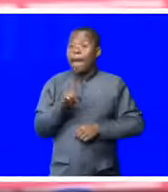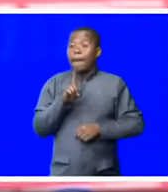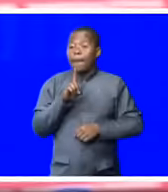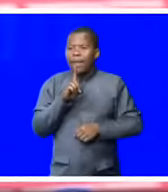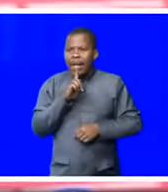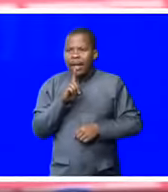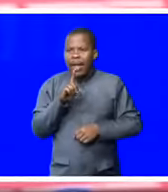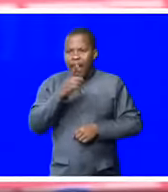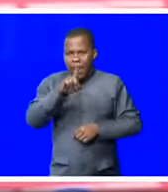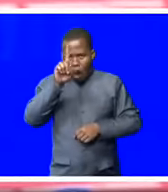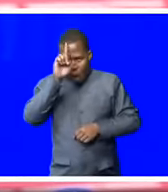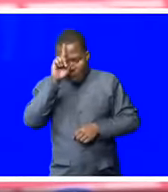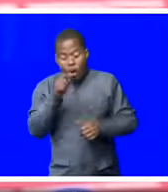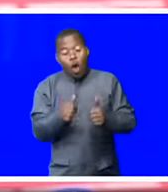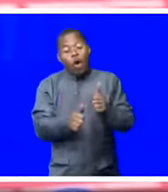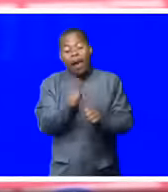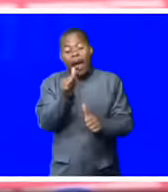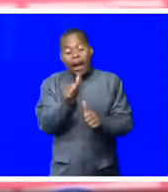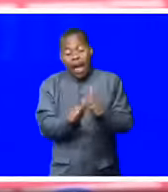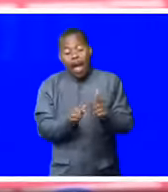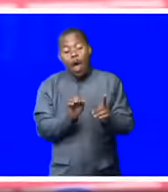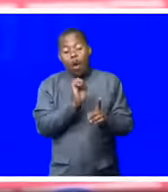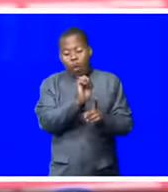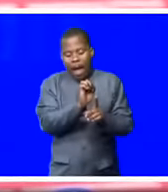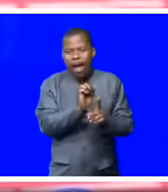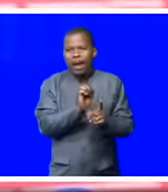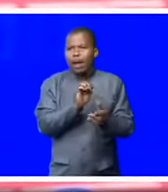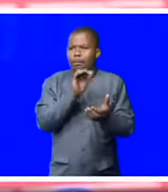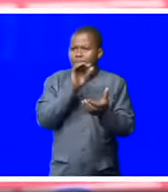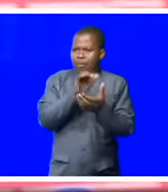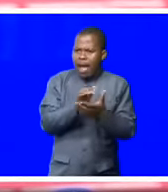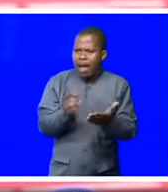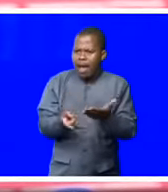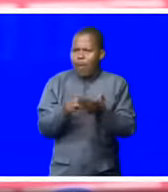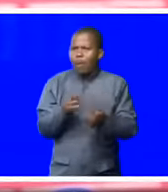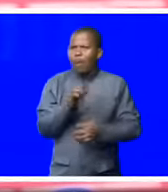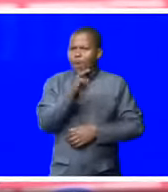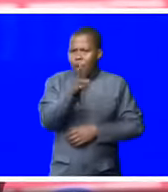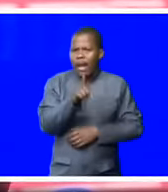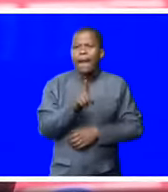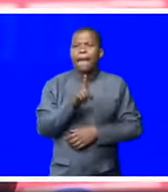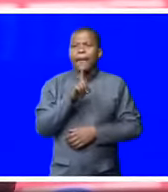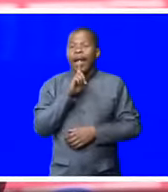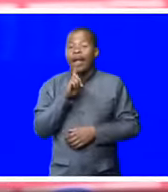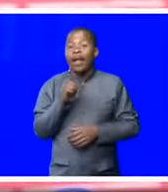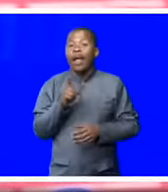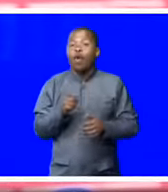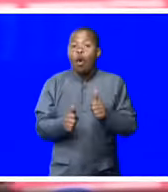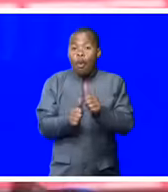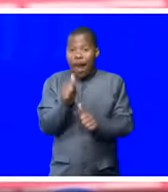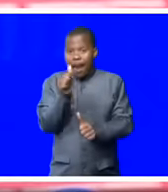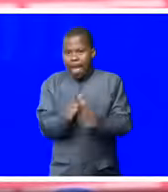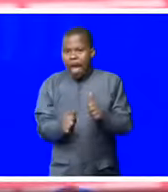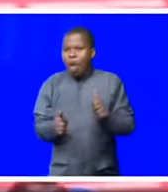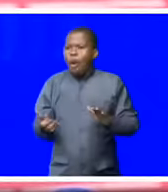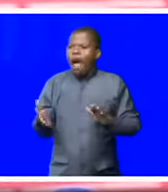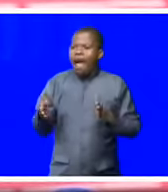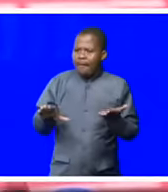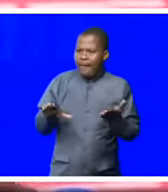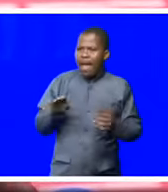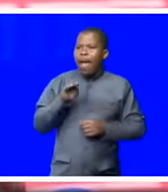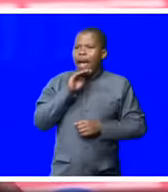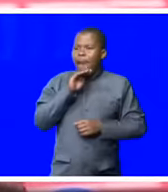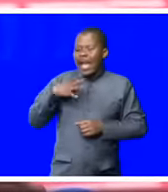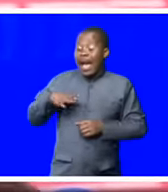tambambisa manje waseke inkosi iyamthatha namthatha sekuba nesikhala ke